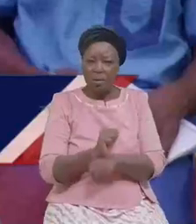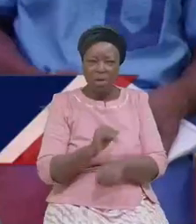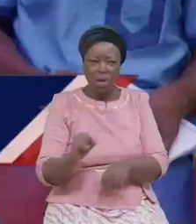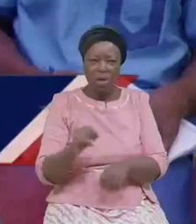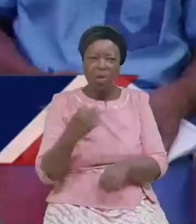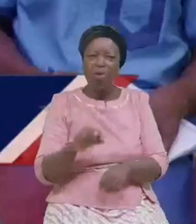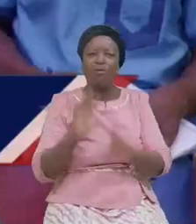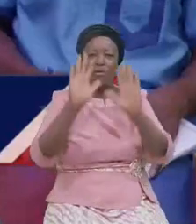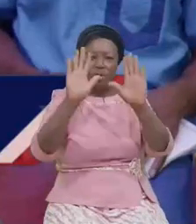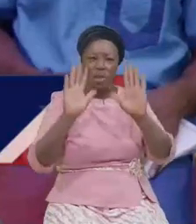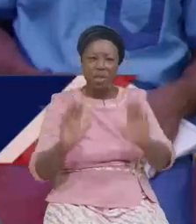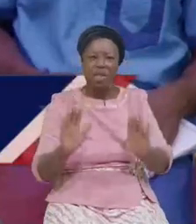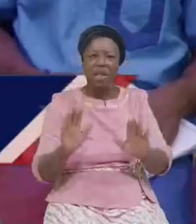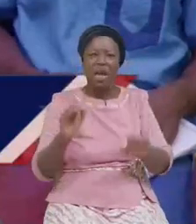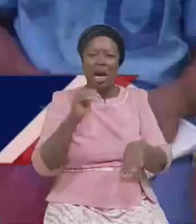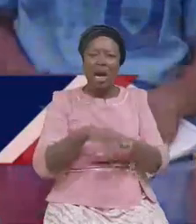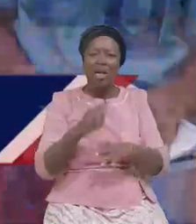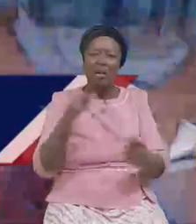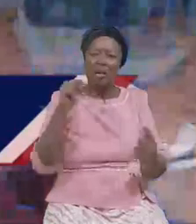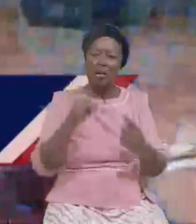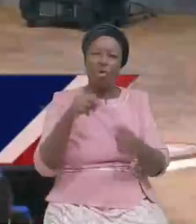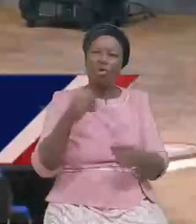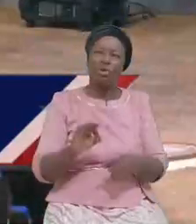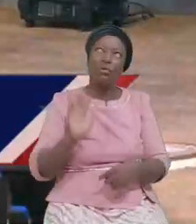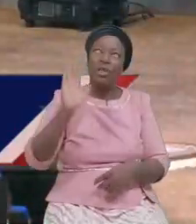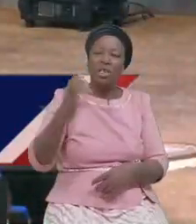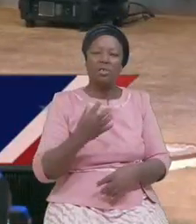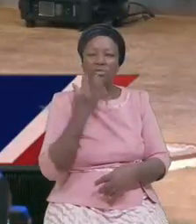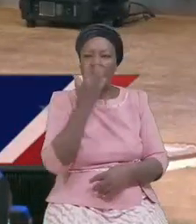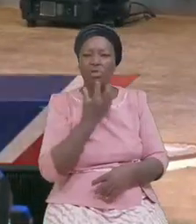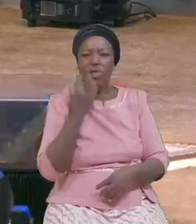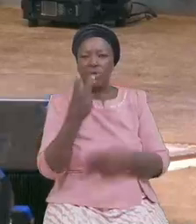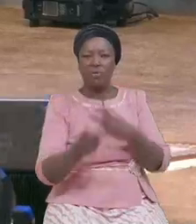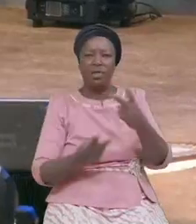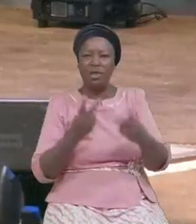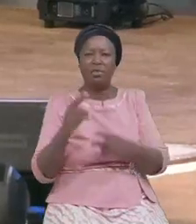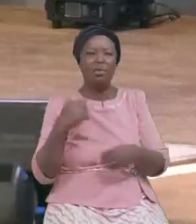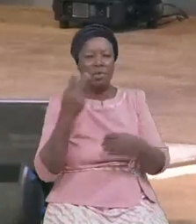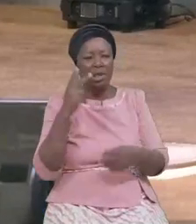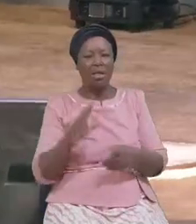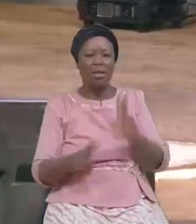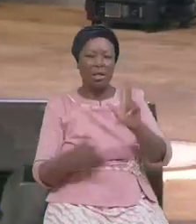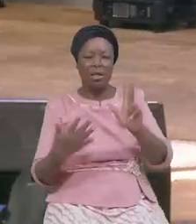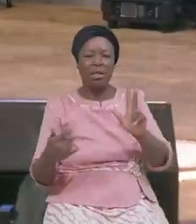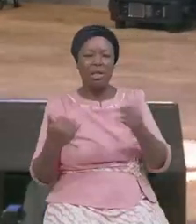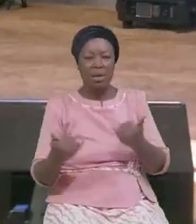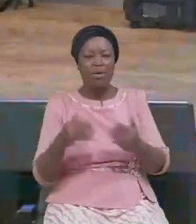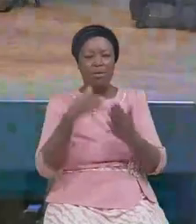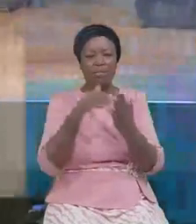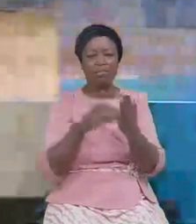prodiges, des signes, des miracles lorsqu'il était venu pour nous visiter gracieusement. Numéro 1, nous allons